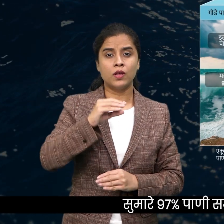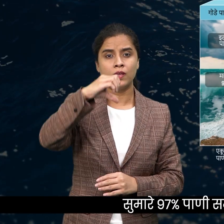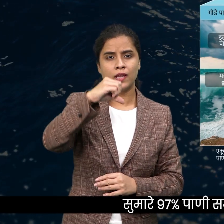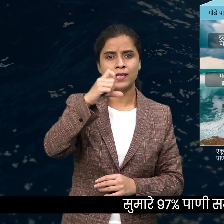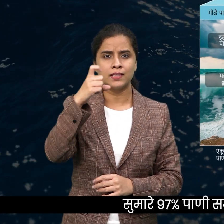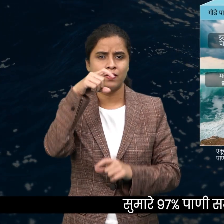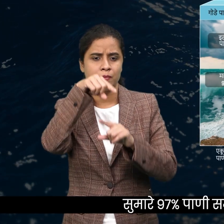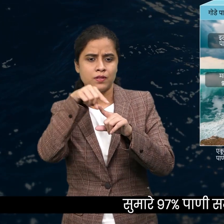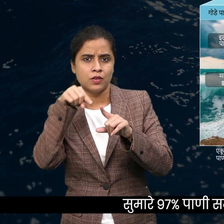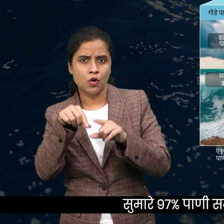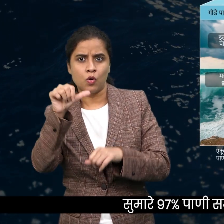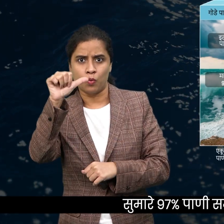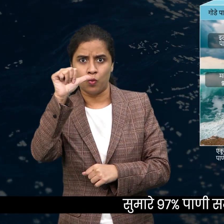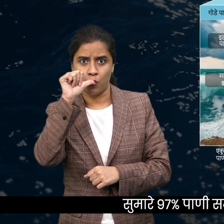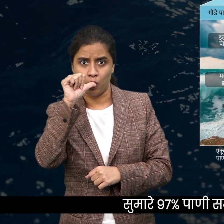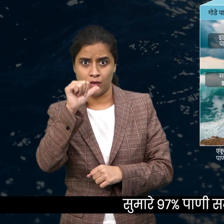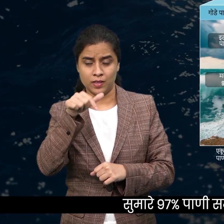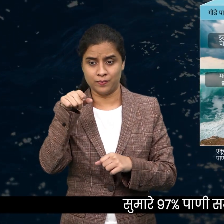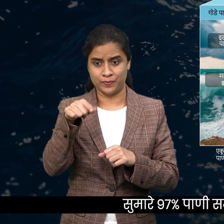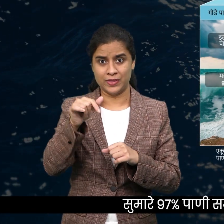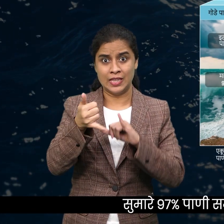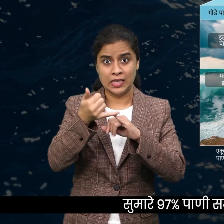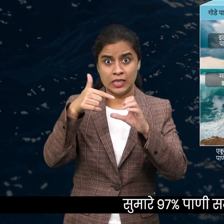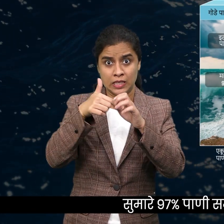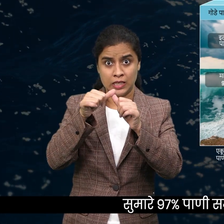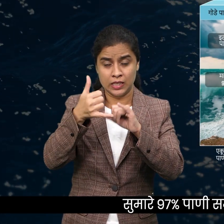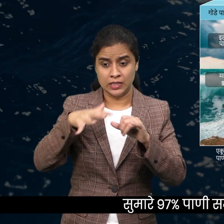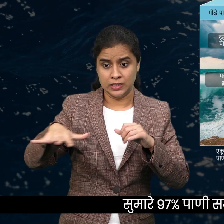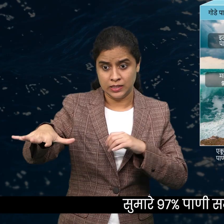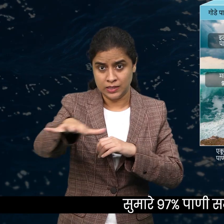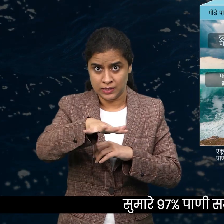सुमारे 97% पाणी समुद्र आणि महासागरांमध्ये आहे.